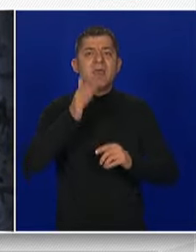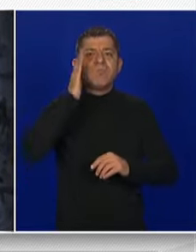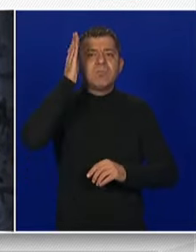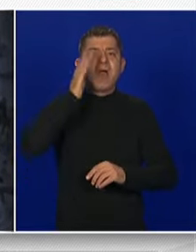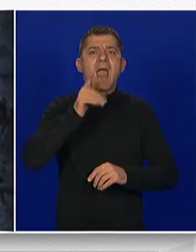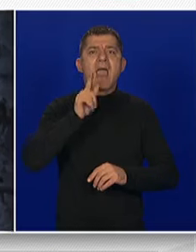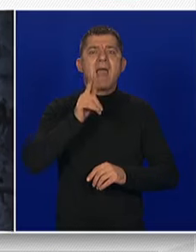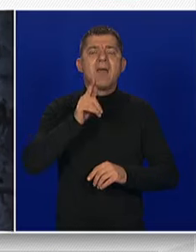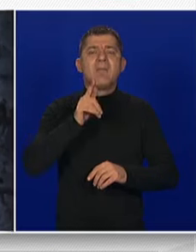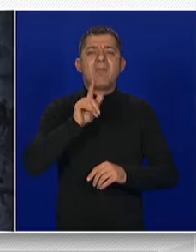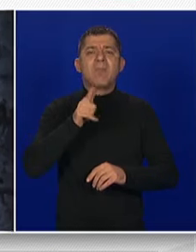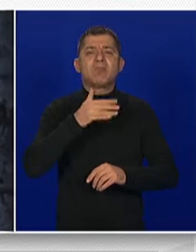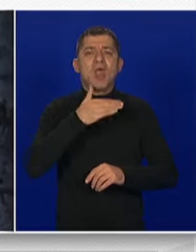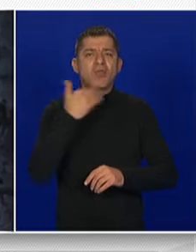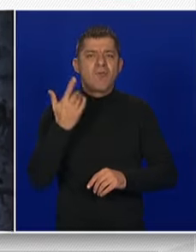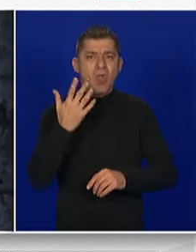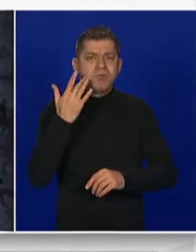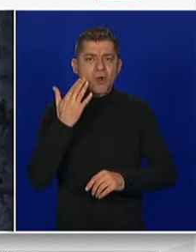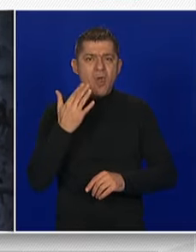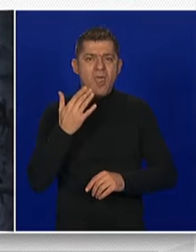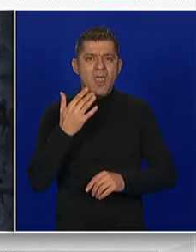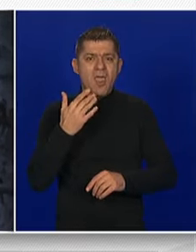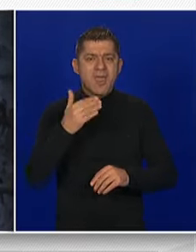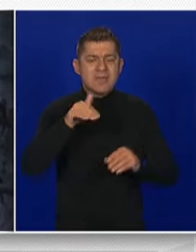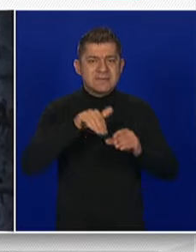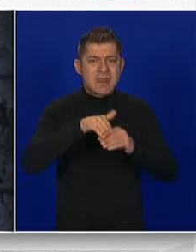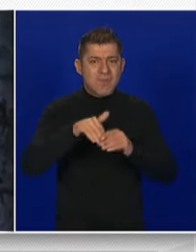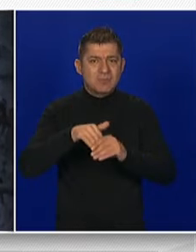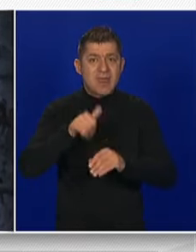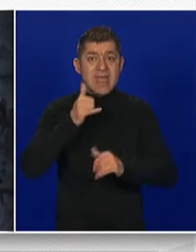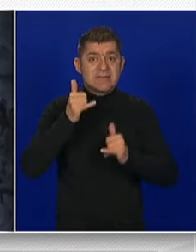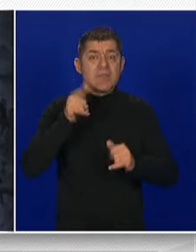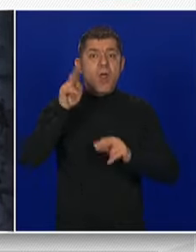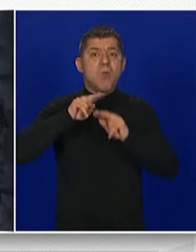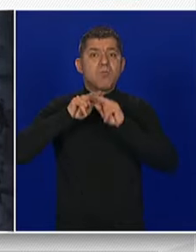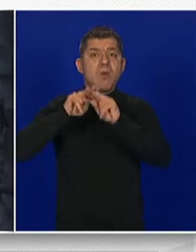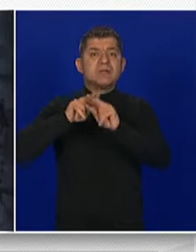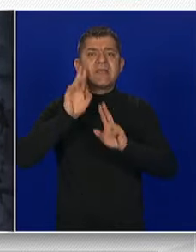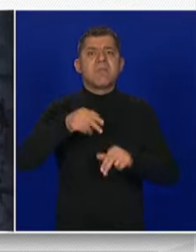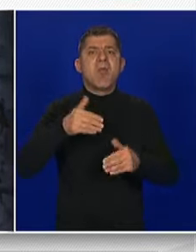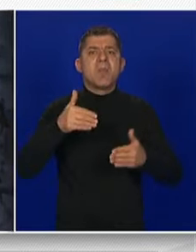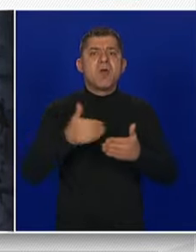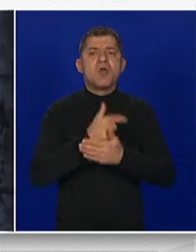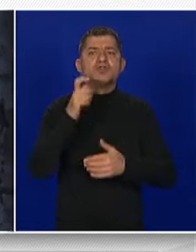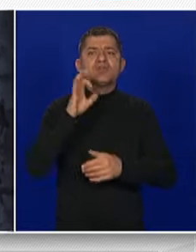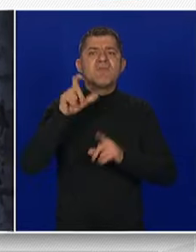sestara? I kakva je situacija u bolnicama, odnosno otvaraju li se negdje možda neke nove COVID